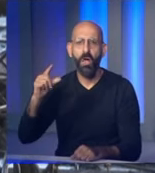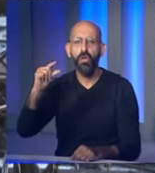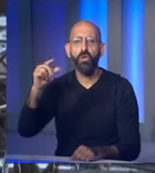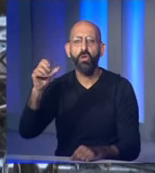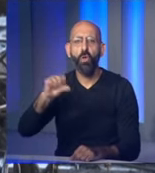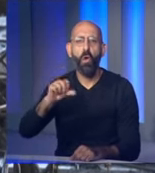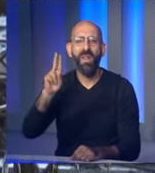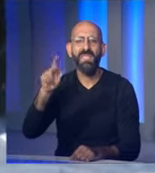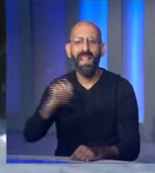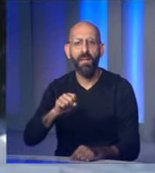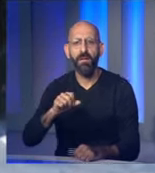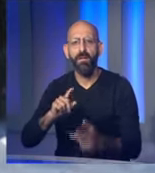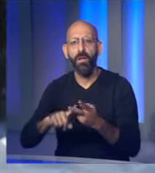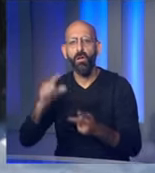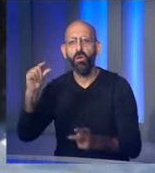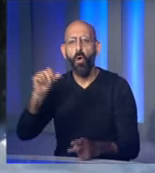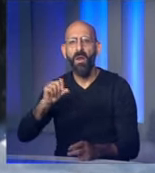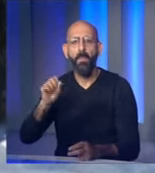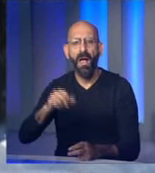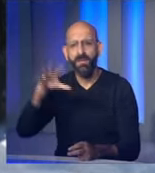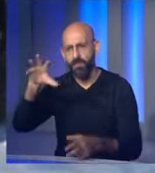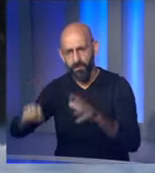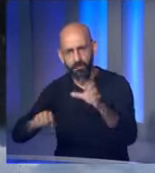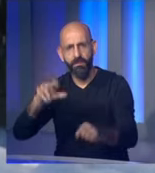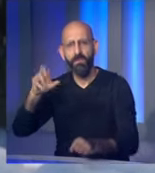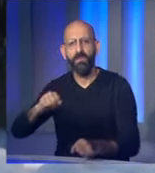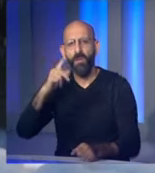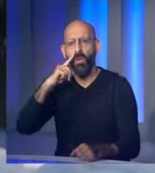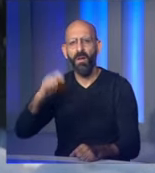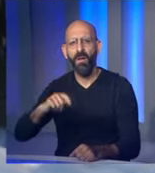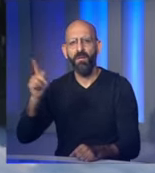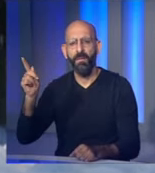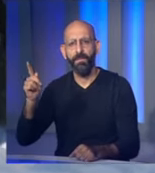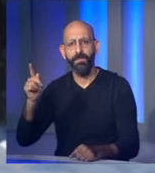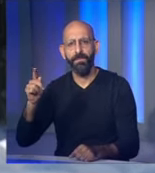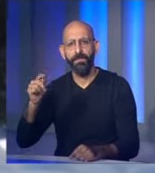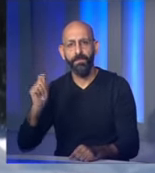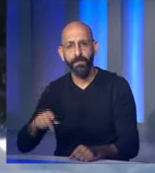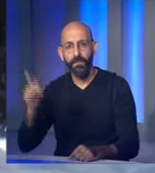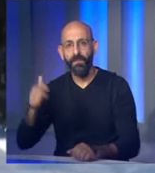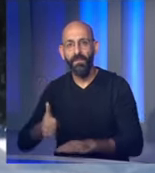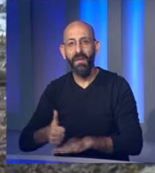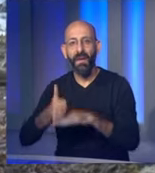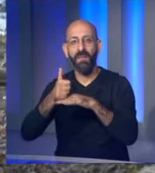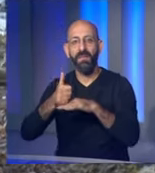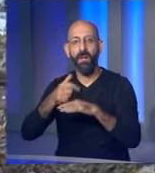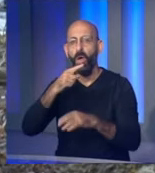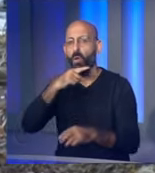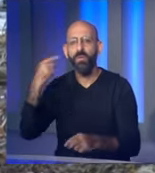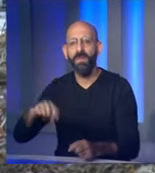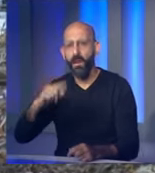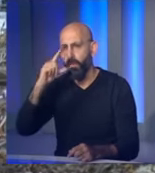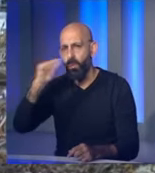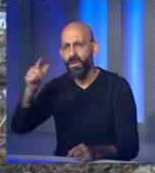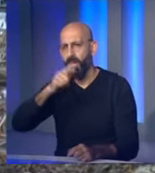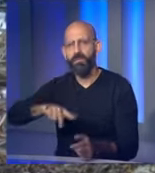مقاطعه دونتكس باقليم دونباس ذي الغالبيه الاوكرانيه الناطقه بالروسيه وفيما وافق الرئيس الروسي فلاديمير بوتين